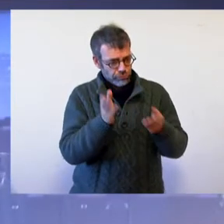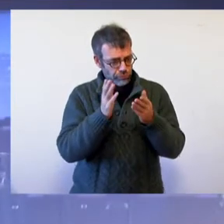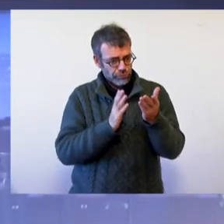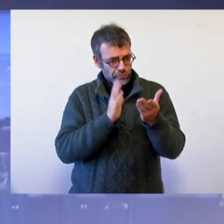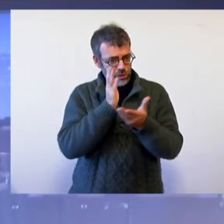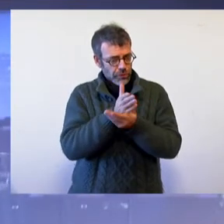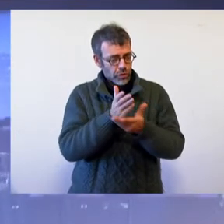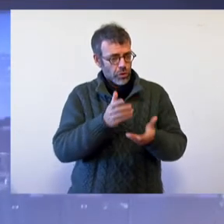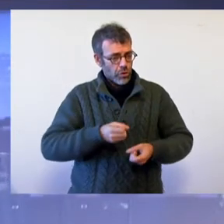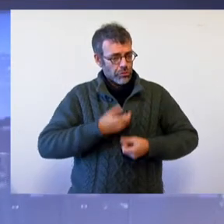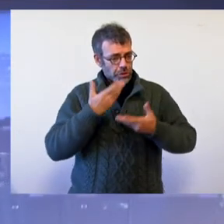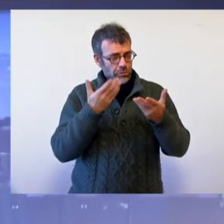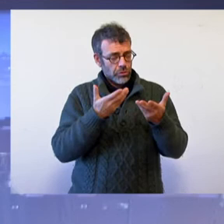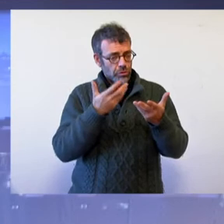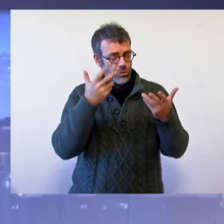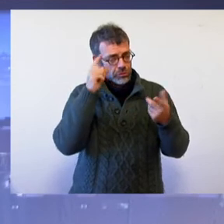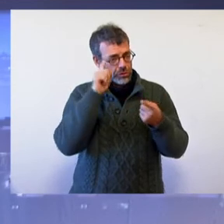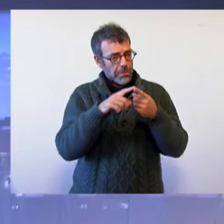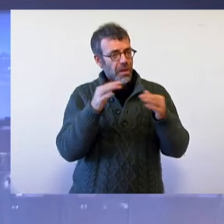Vous avez demandé des baisses.